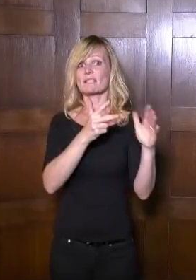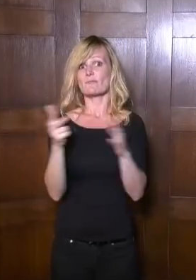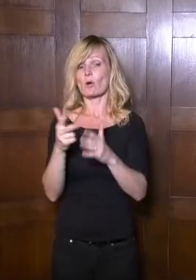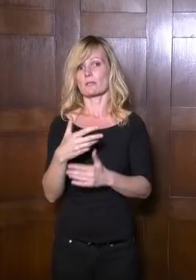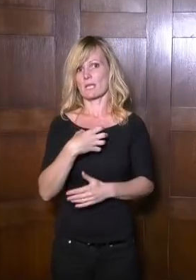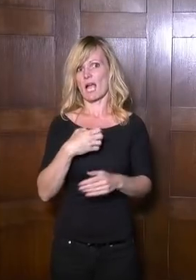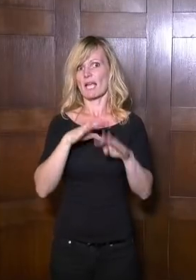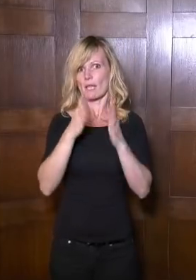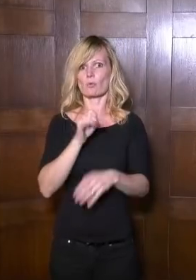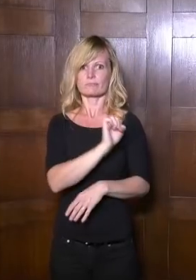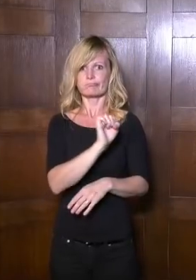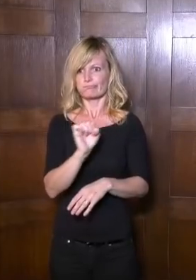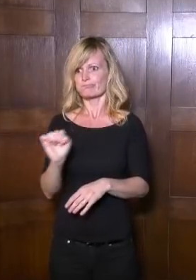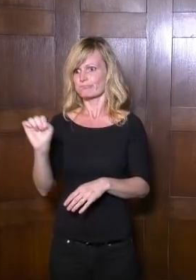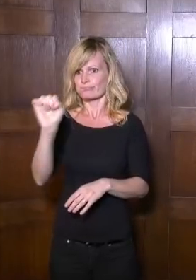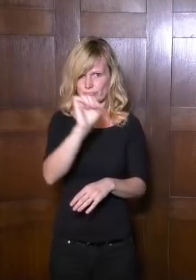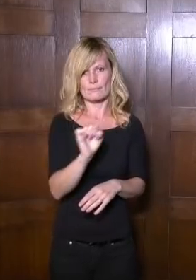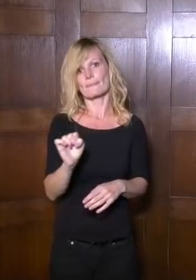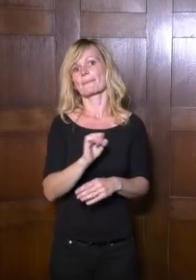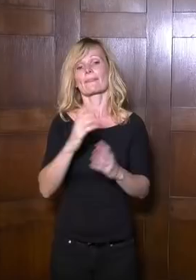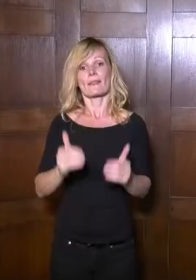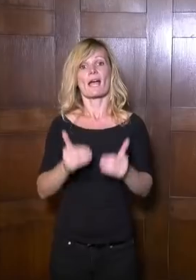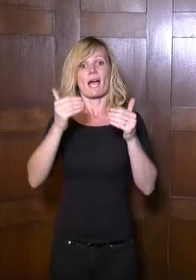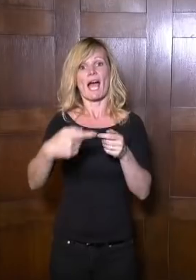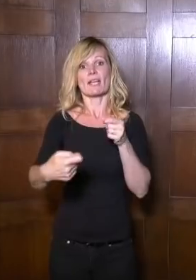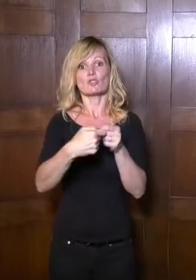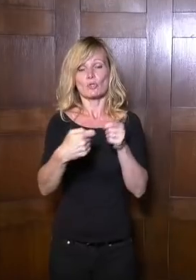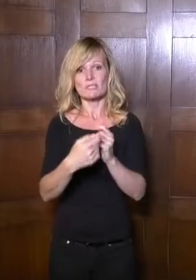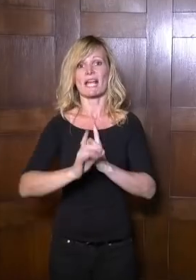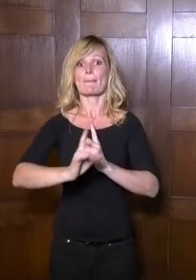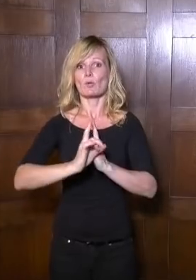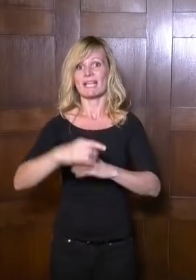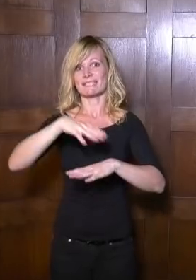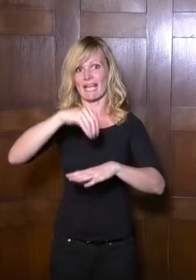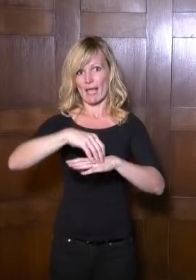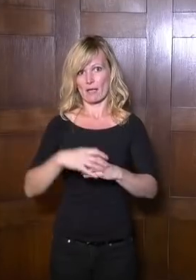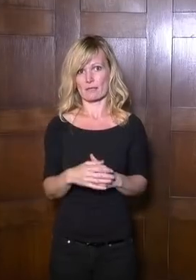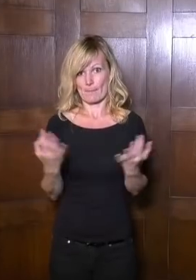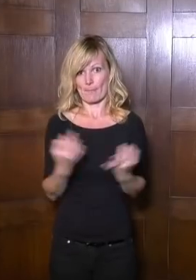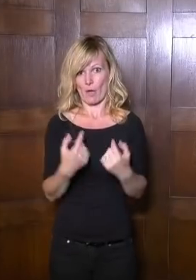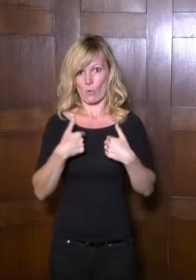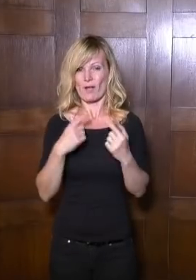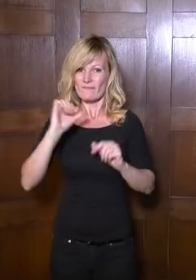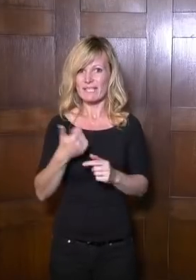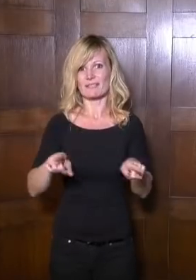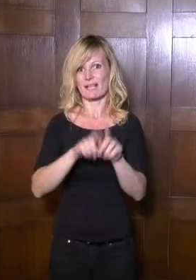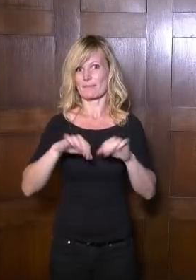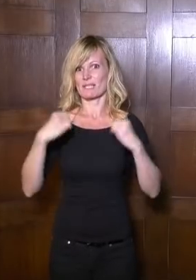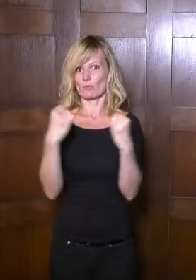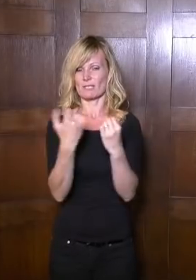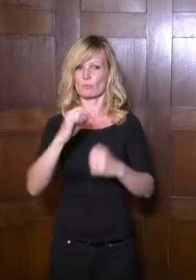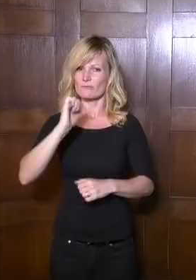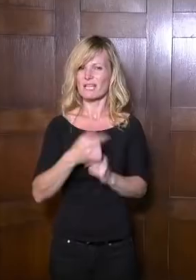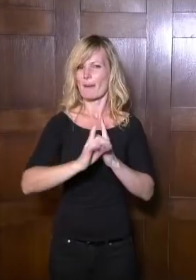brauche eine anschlussambulante Reha. Und ich erlebe wieder die gleiche Situation, dass sich keine ambulante Reha